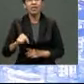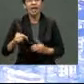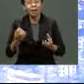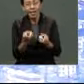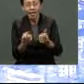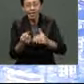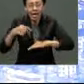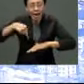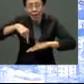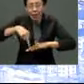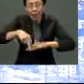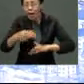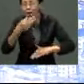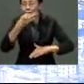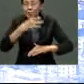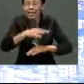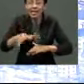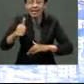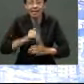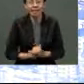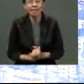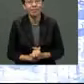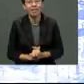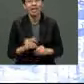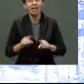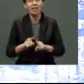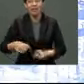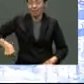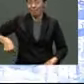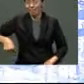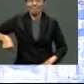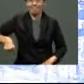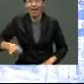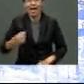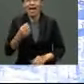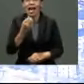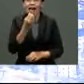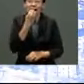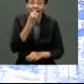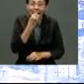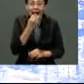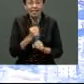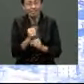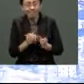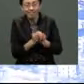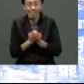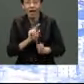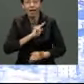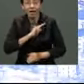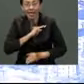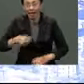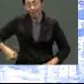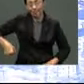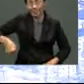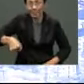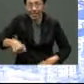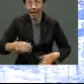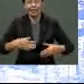ได้ชาวบ้านเองอาจจะเขาเรียกอะไรปิกนิกอะฮะซื้อกับข้าวมาทำเองนะครับก็ปูเ